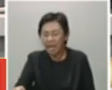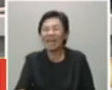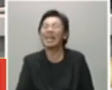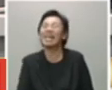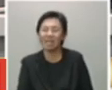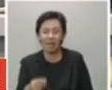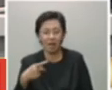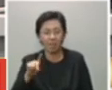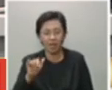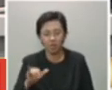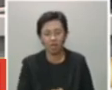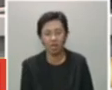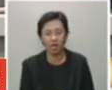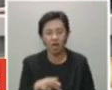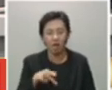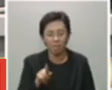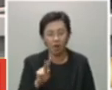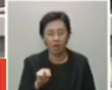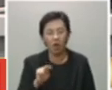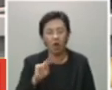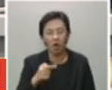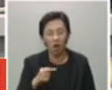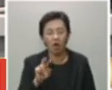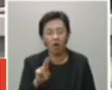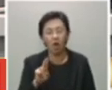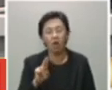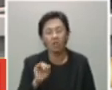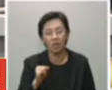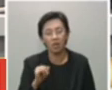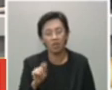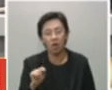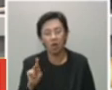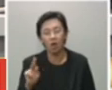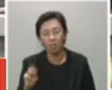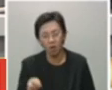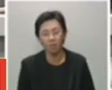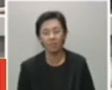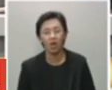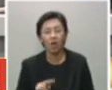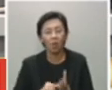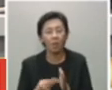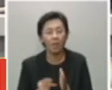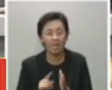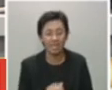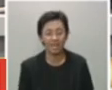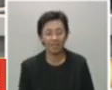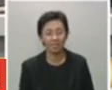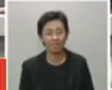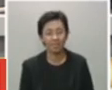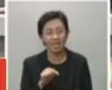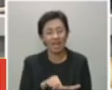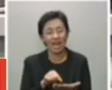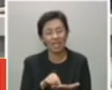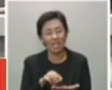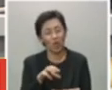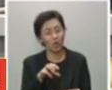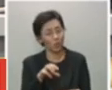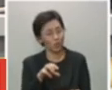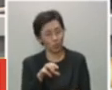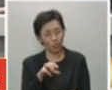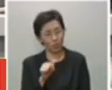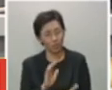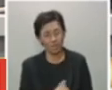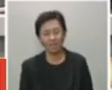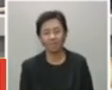คำย่อว่าผอ.นง.ร.จ.ต.ก.ม.ของท่านเนี่ยมันไม่ได้มาด้วยโชคช่วยครับ